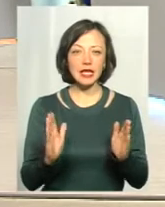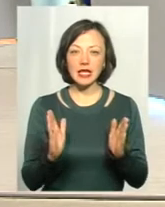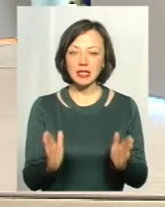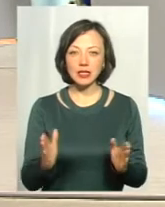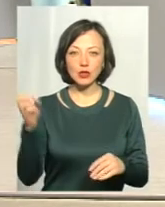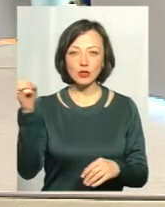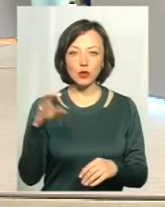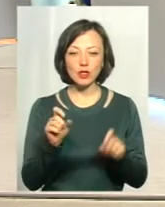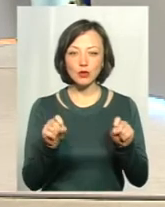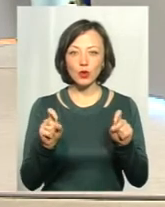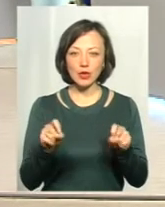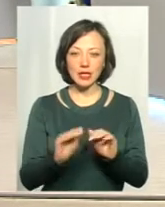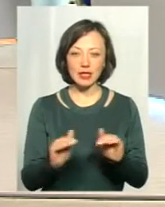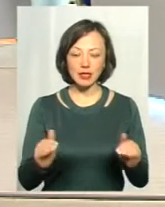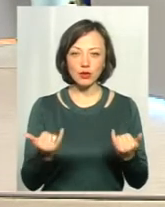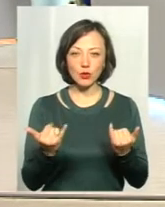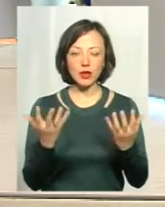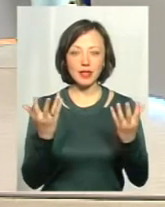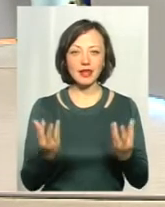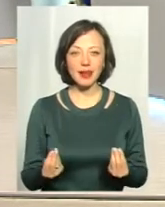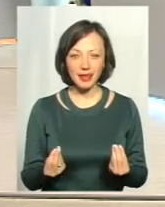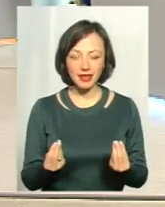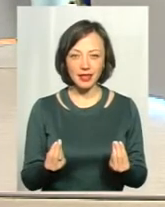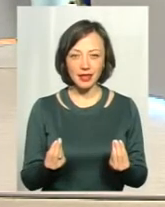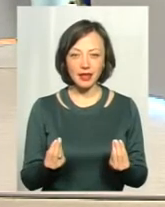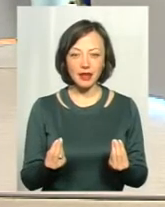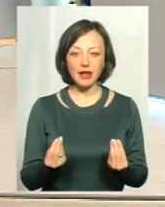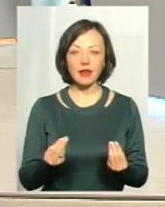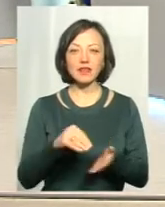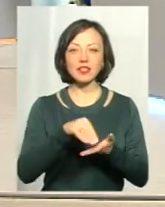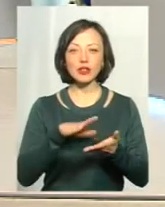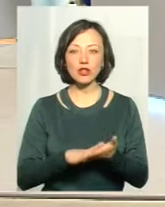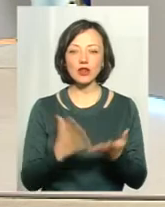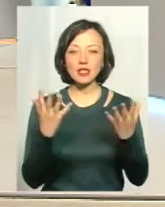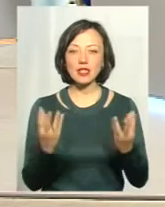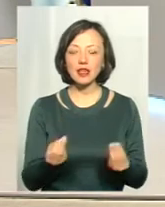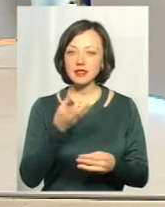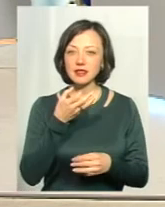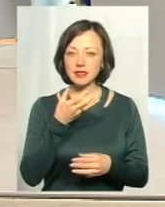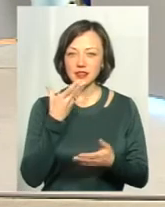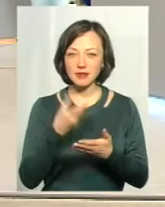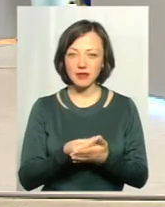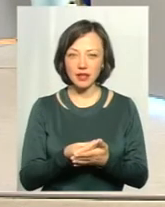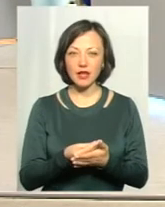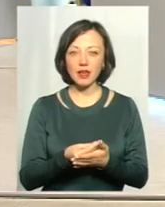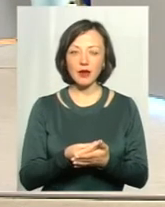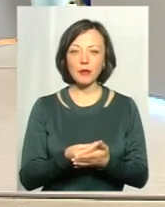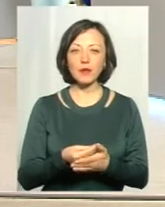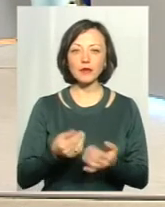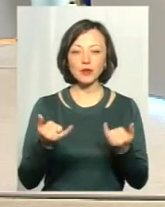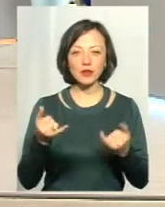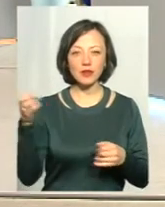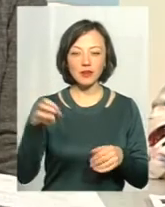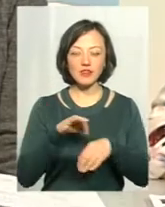діти сонця, а золоті діти. І сьогодні день, як вони відзначають свій день, сьогодні дуже гарно світило сонце. Ми в своєму